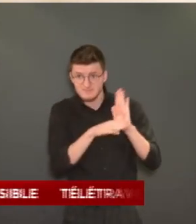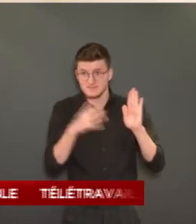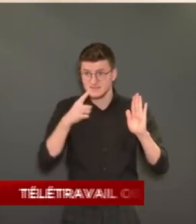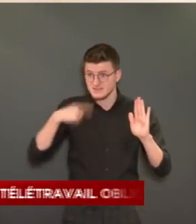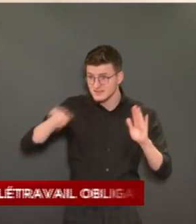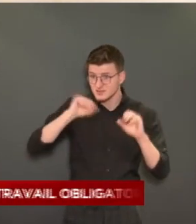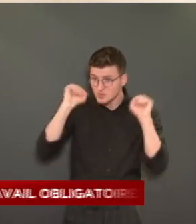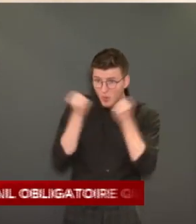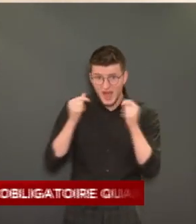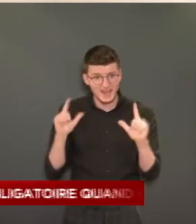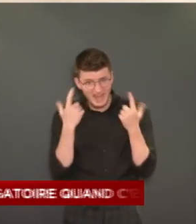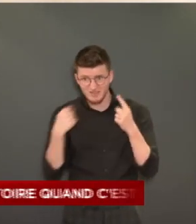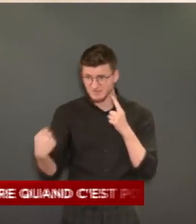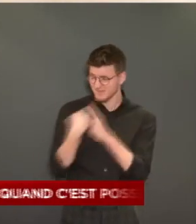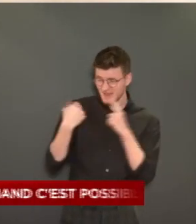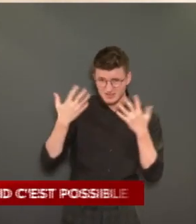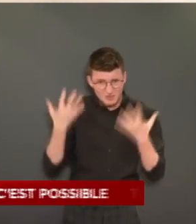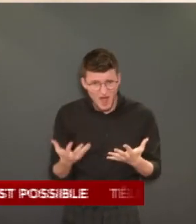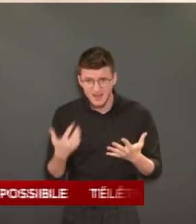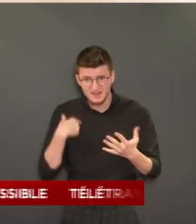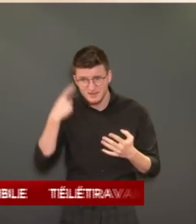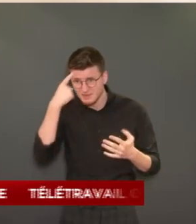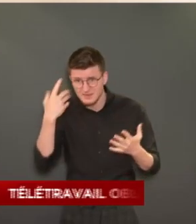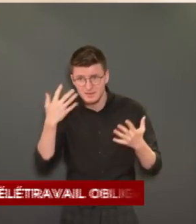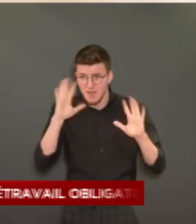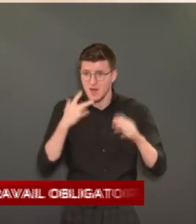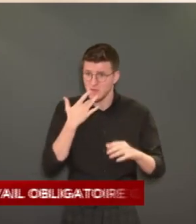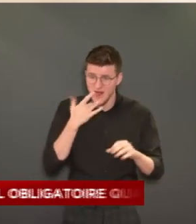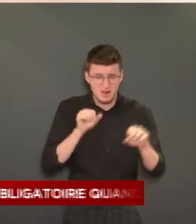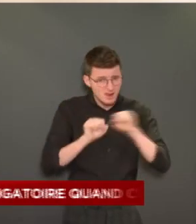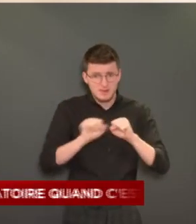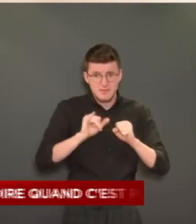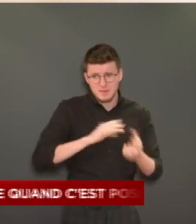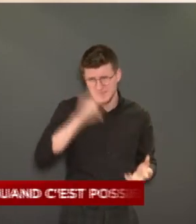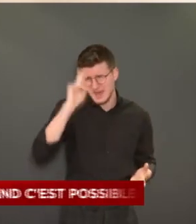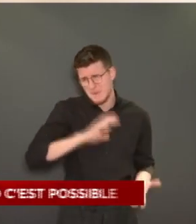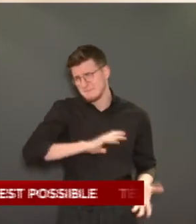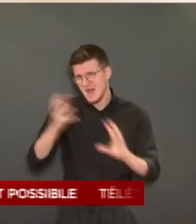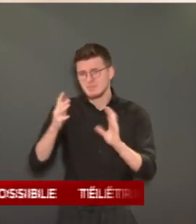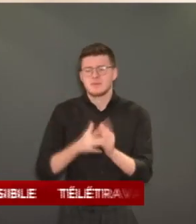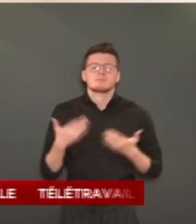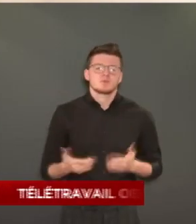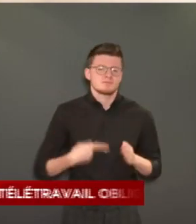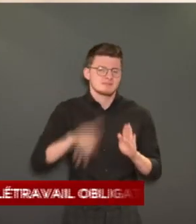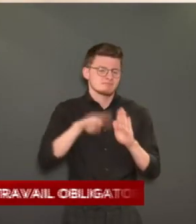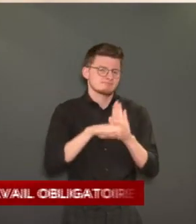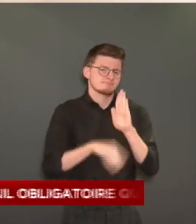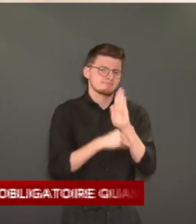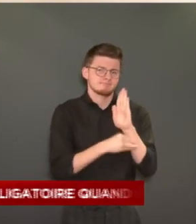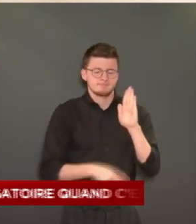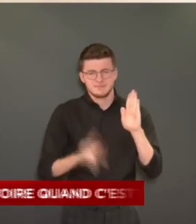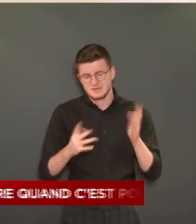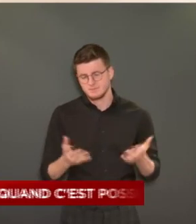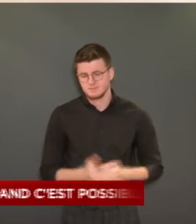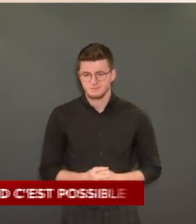aujourd'hui n'est vraiment pas facile pour notre vie sociale. Mais je pense que c'est pour éviter le pire. C'est maintenant qu'il faut agir.